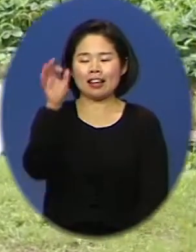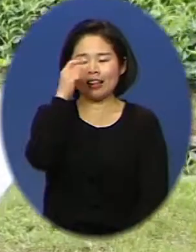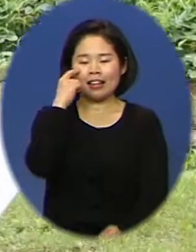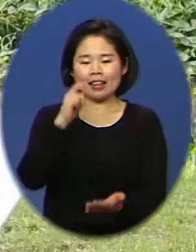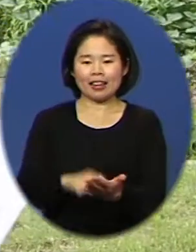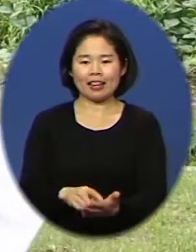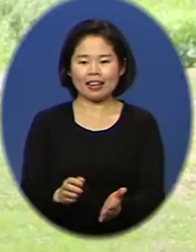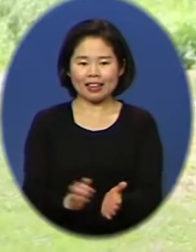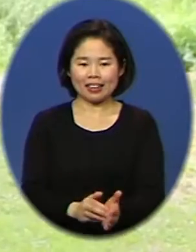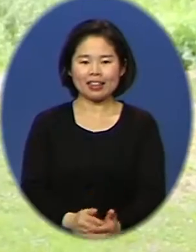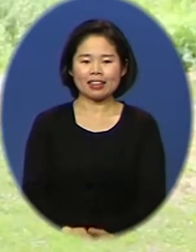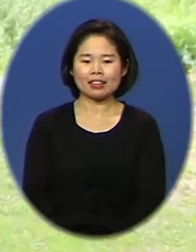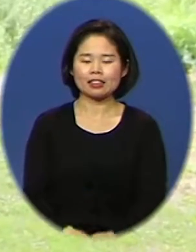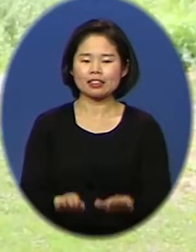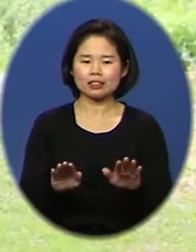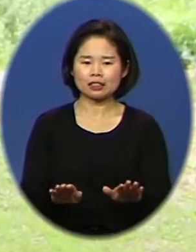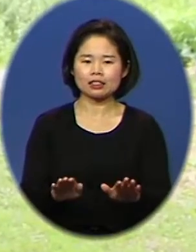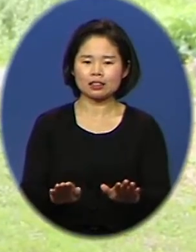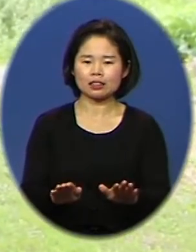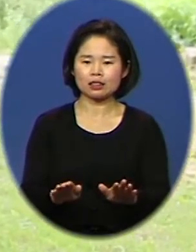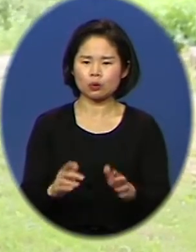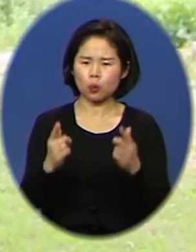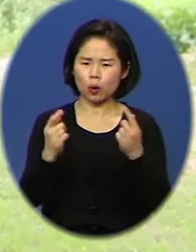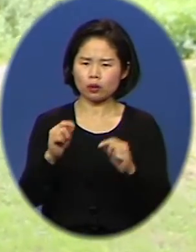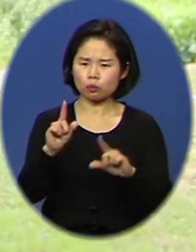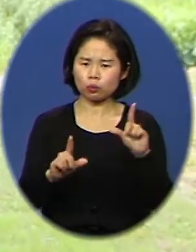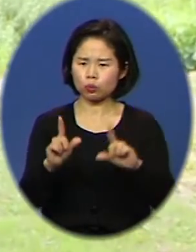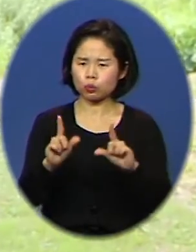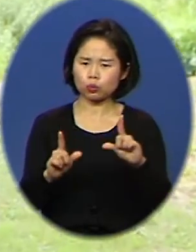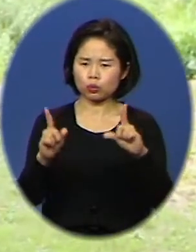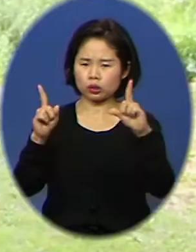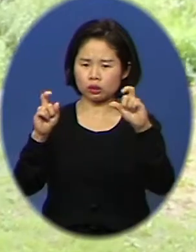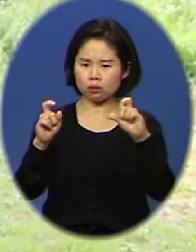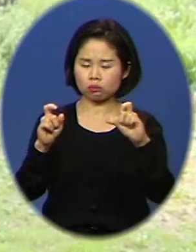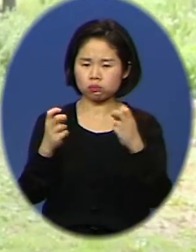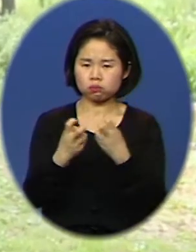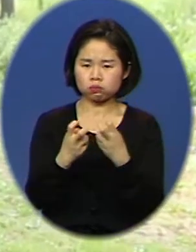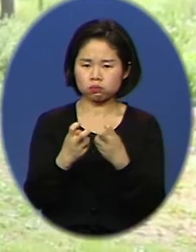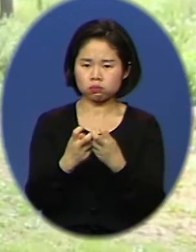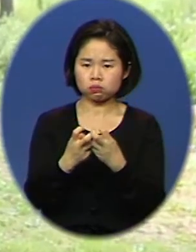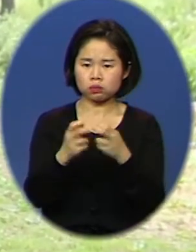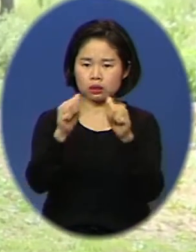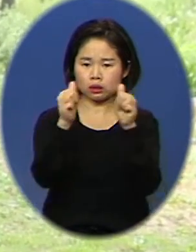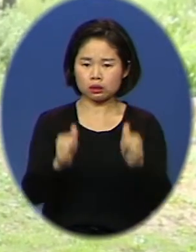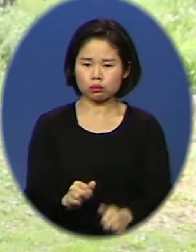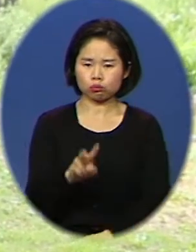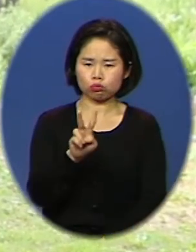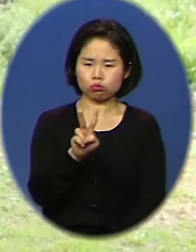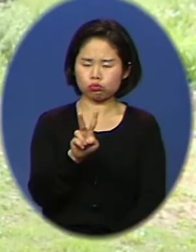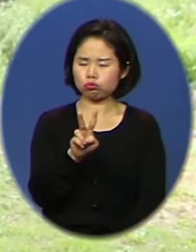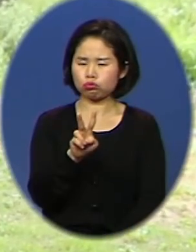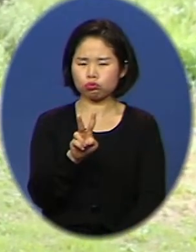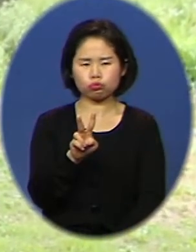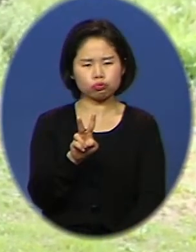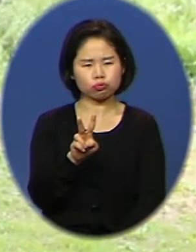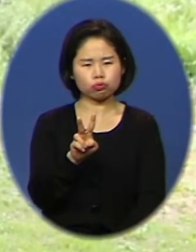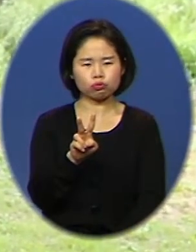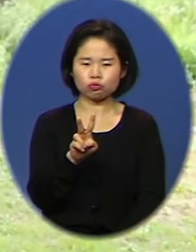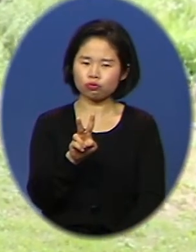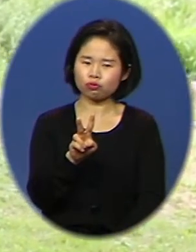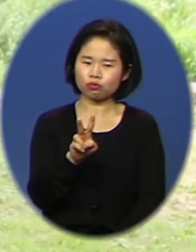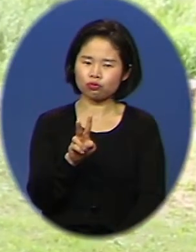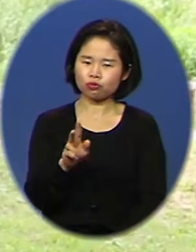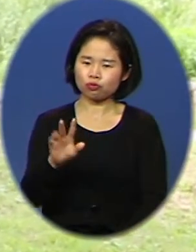이제 똑같은 자세로 사진 촬영하기. 근데 입상에 두 개 있는 거예요. 그래서